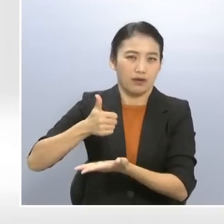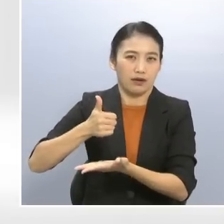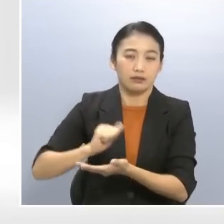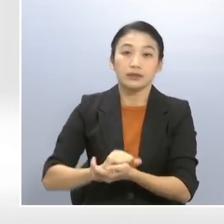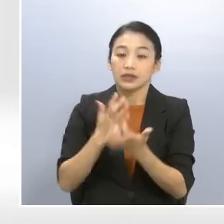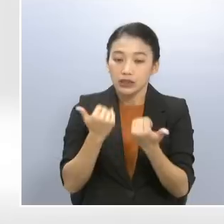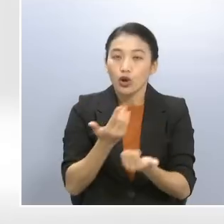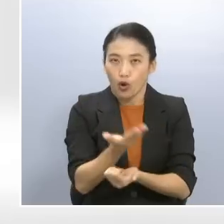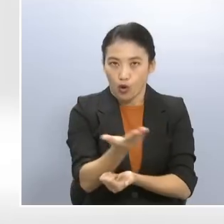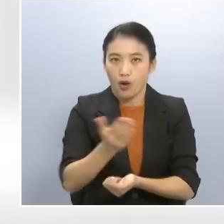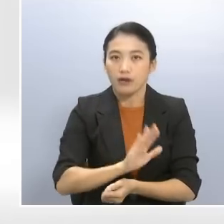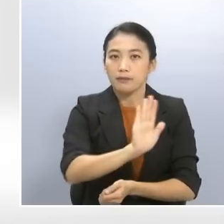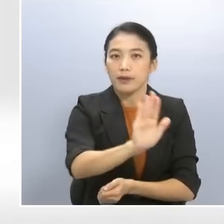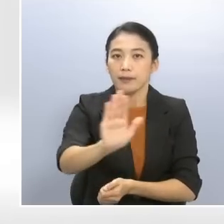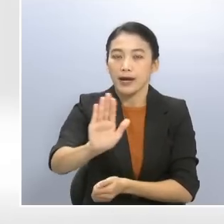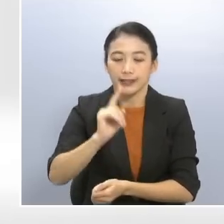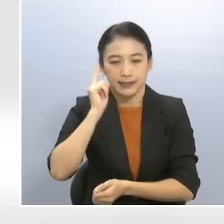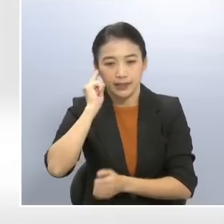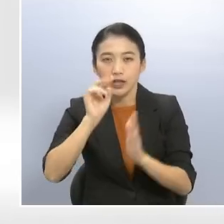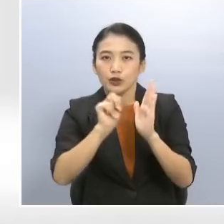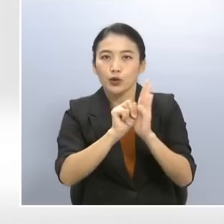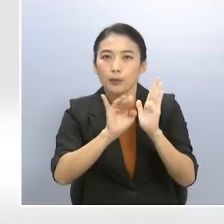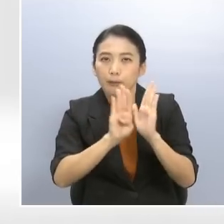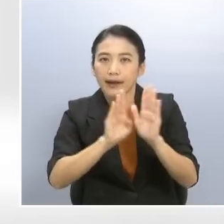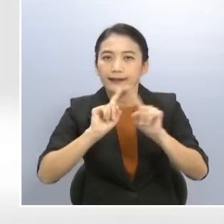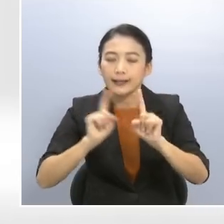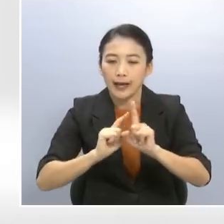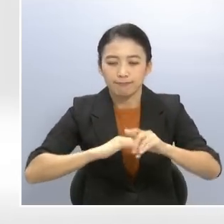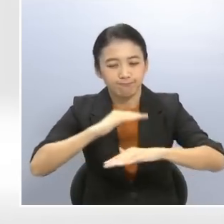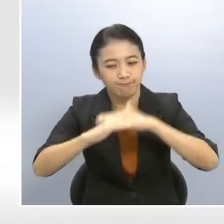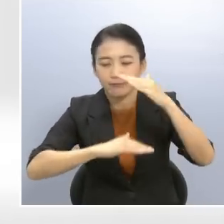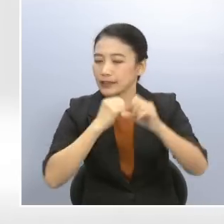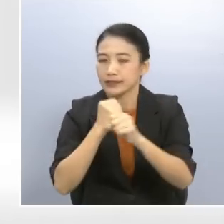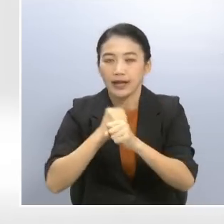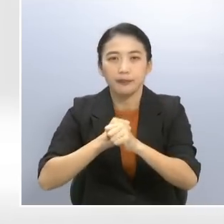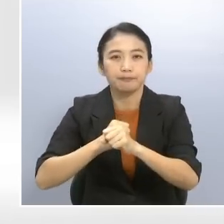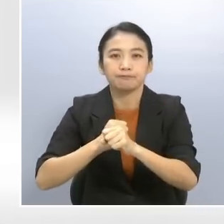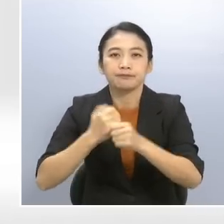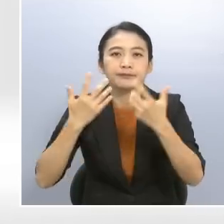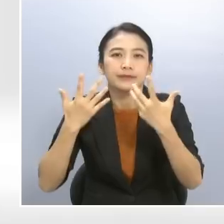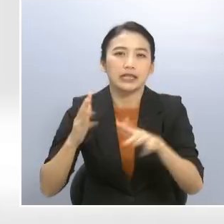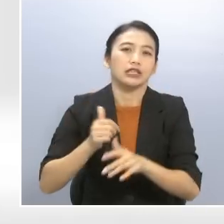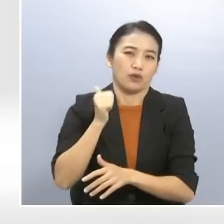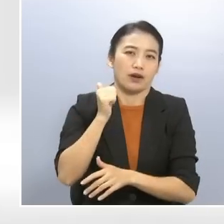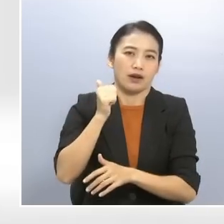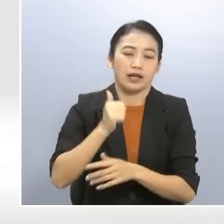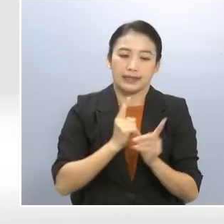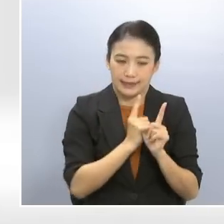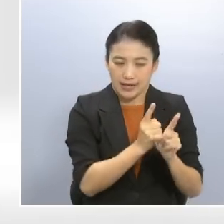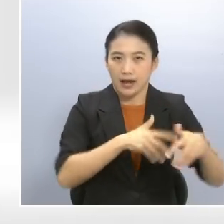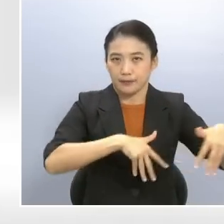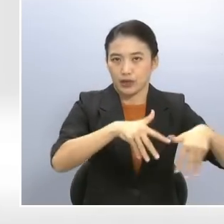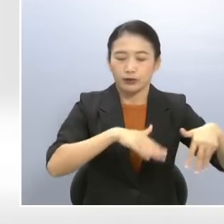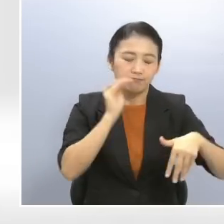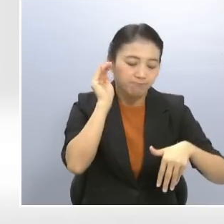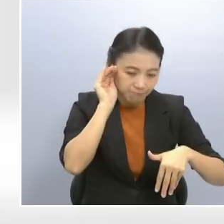คเดินหน้าทำงานปรับจูนนโยบายร่วมกันตั้งรัฐบาลให้สำเร็จตามความคาดหวังของประชาชนครับ ครับผมซึ่งเรื่องนี้เนี่ยอย่าง